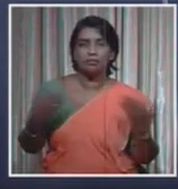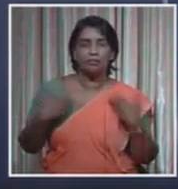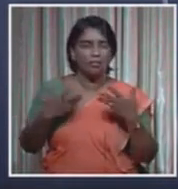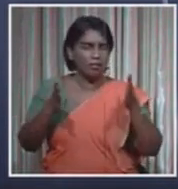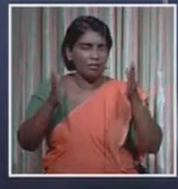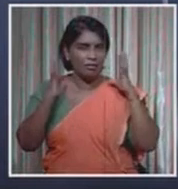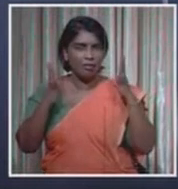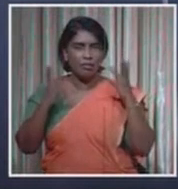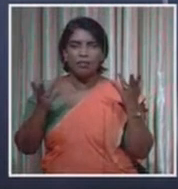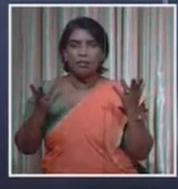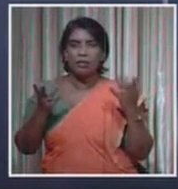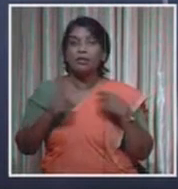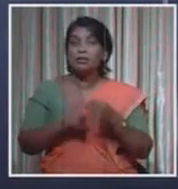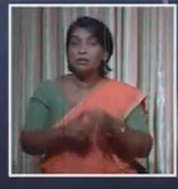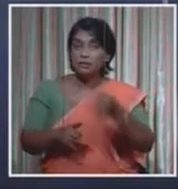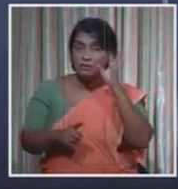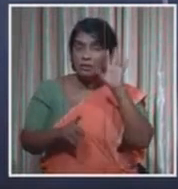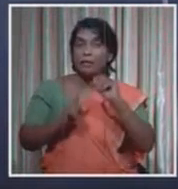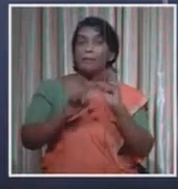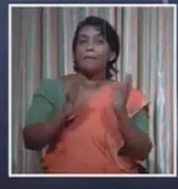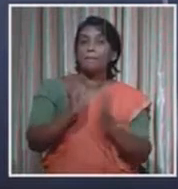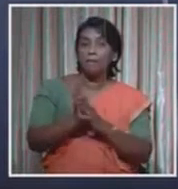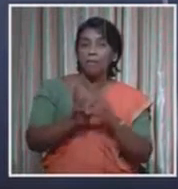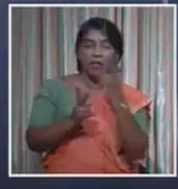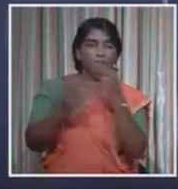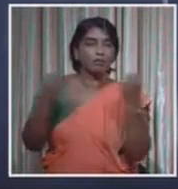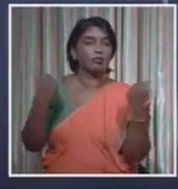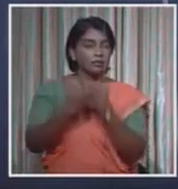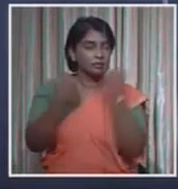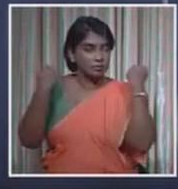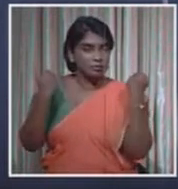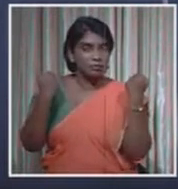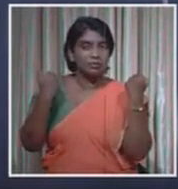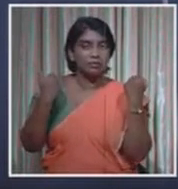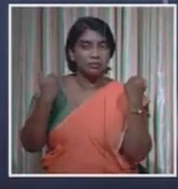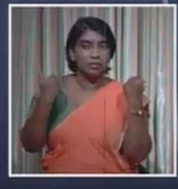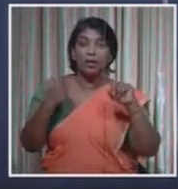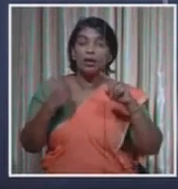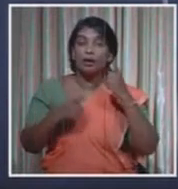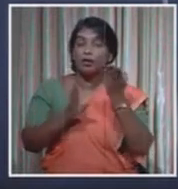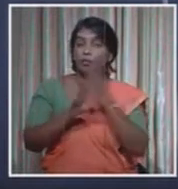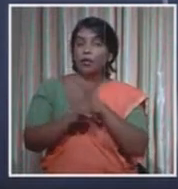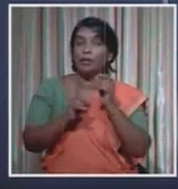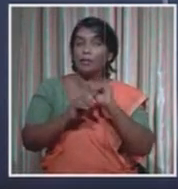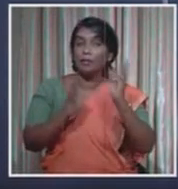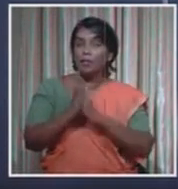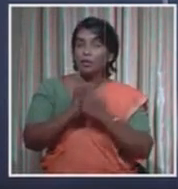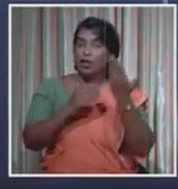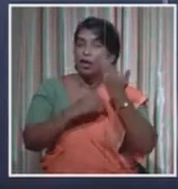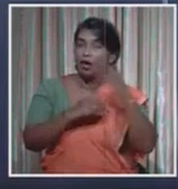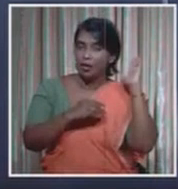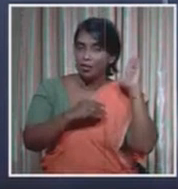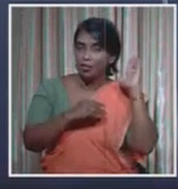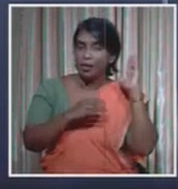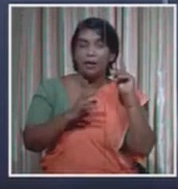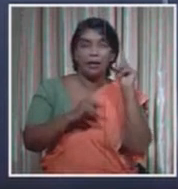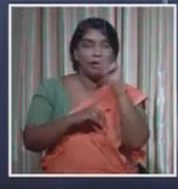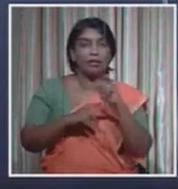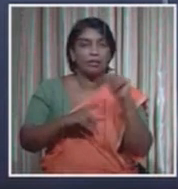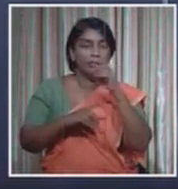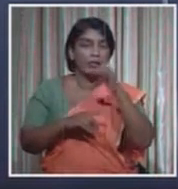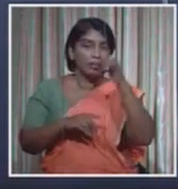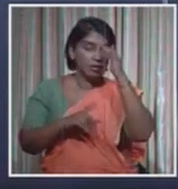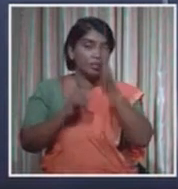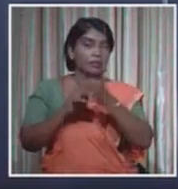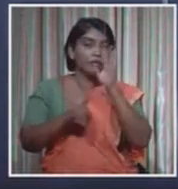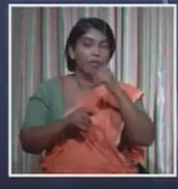ගියයි. ජනාධිපති අගමැති එකට රණ්ඩු වෙලා හිටපු අගමැති පන්නලා මෛත්‍රීපාල සිරිසේන